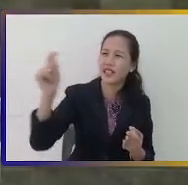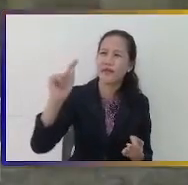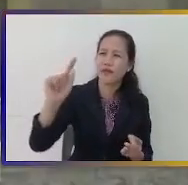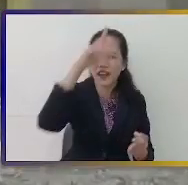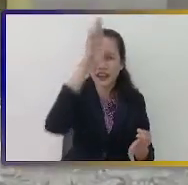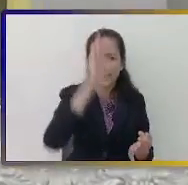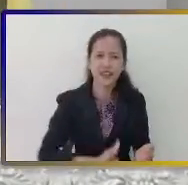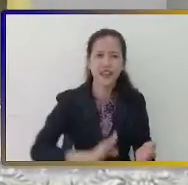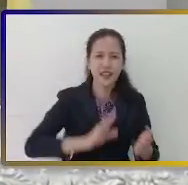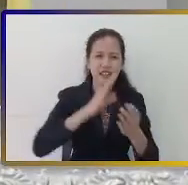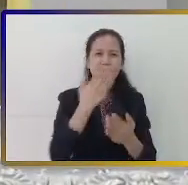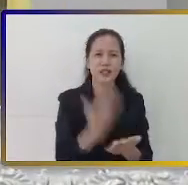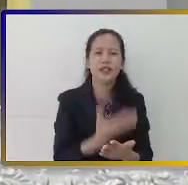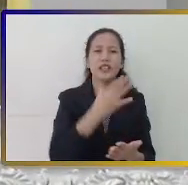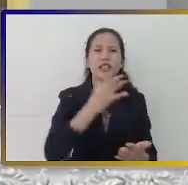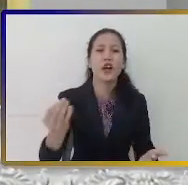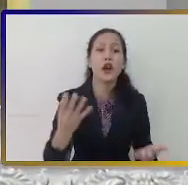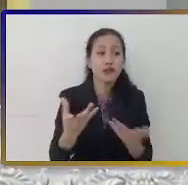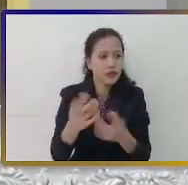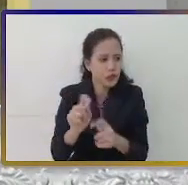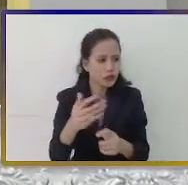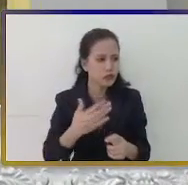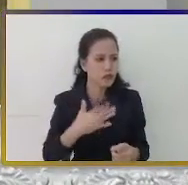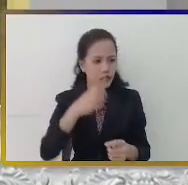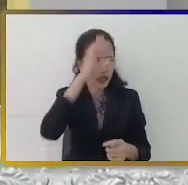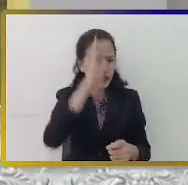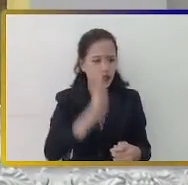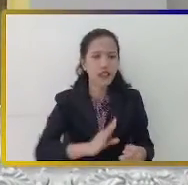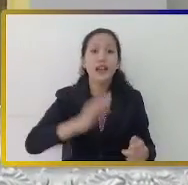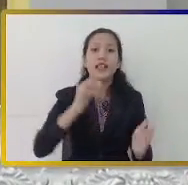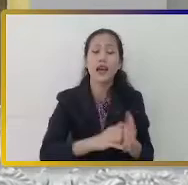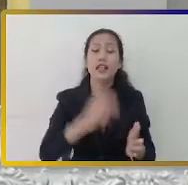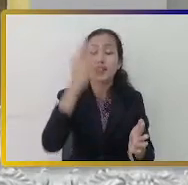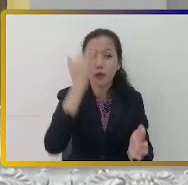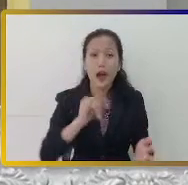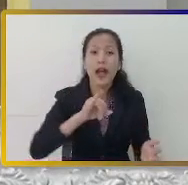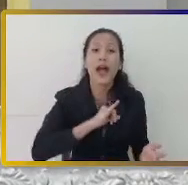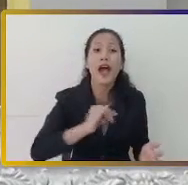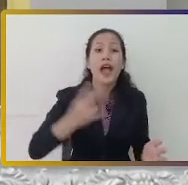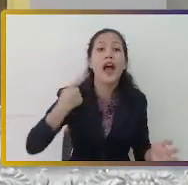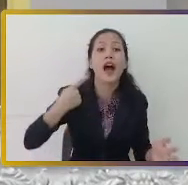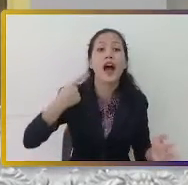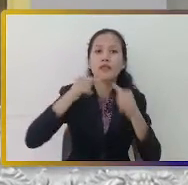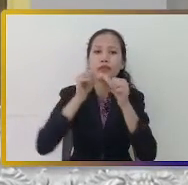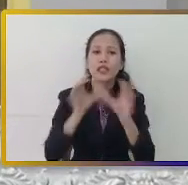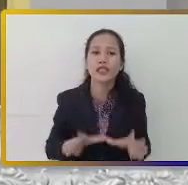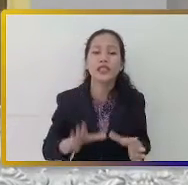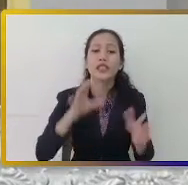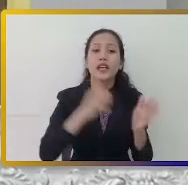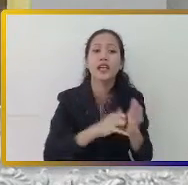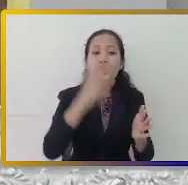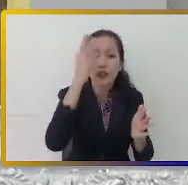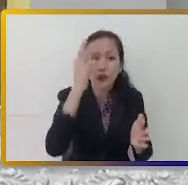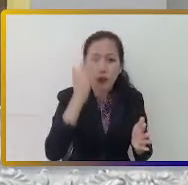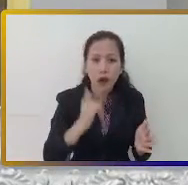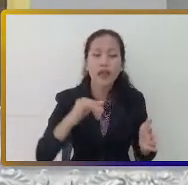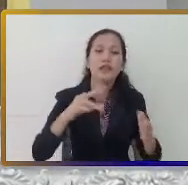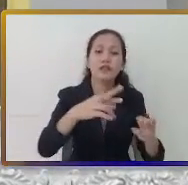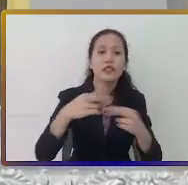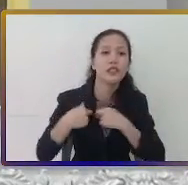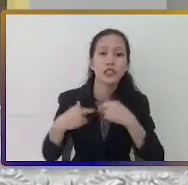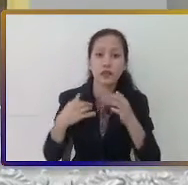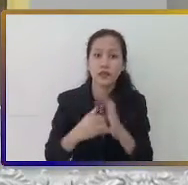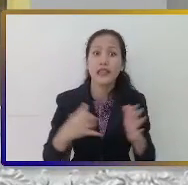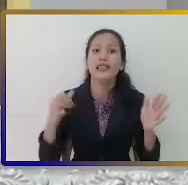sa Panginoon, that's why we have this blessing, nagtiwala ako sa Panginoon, that's why ito yung binigay ng Diyos. Therefore, my family should put